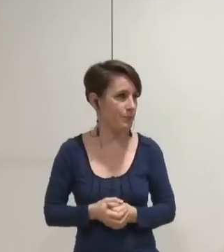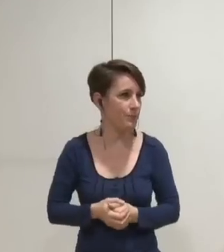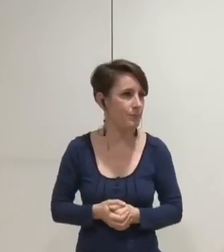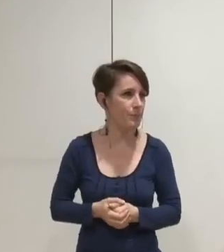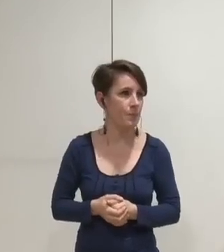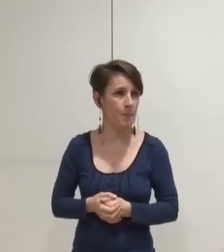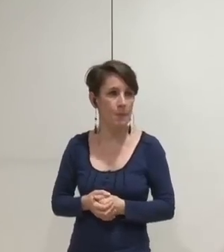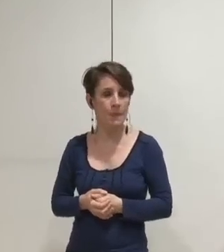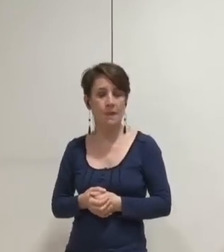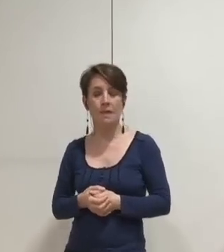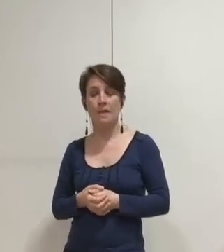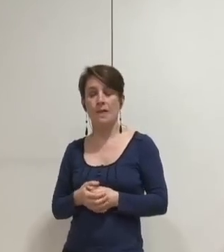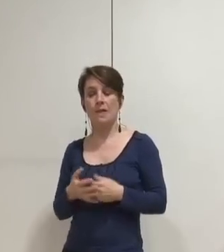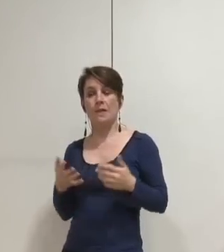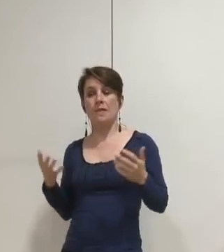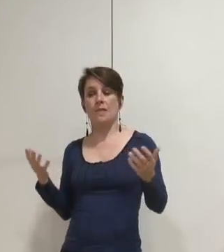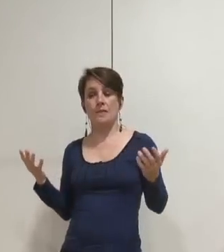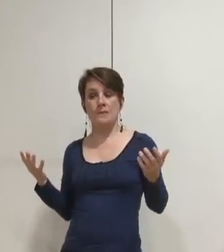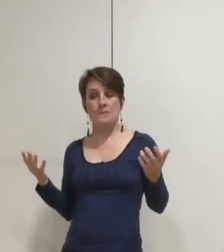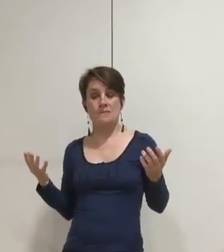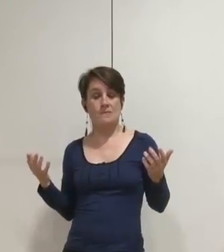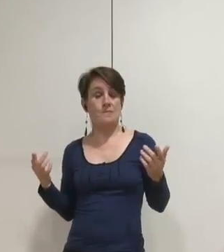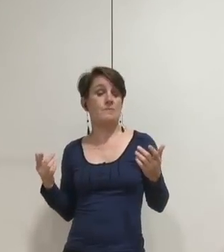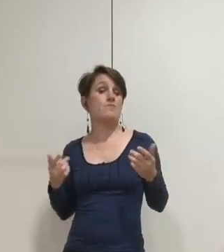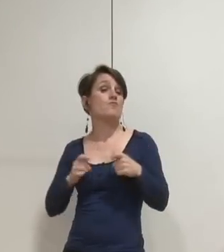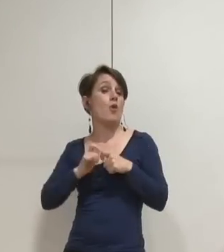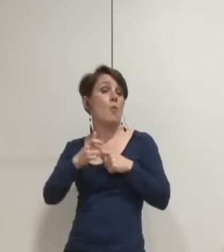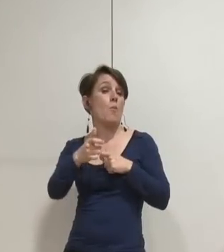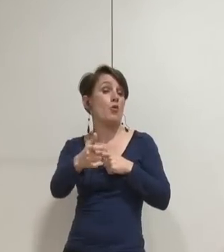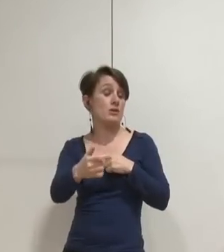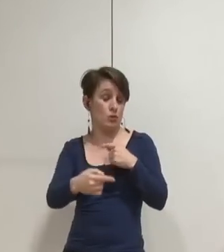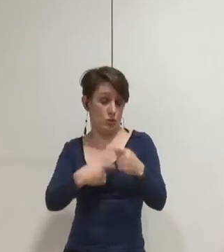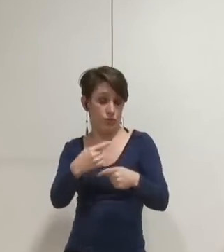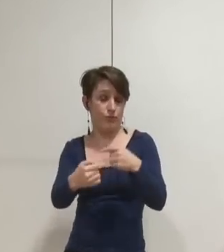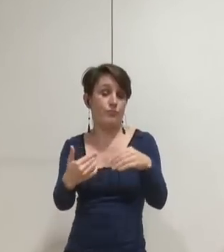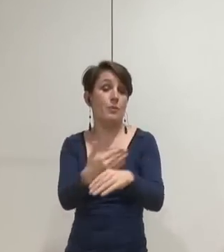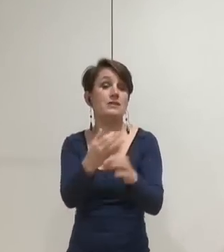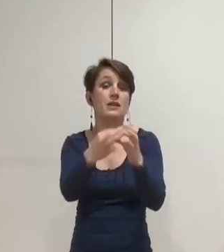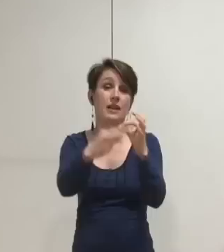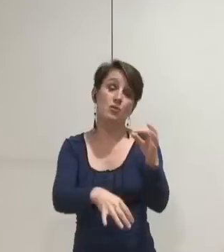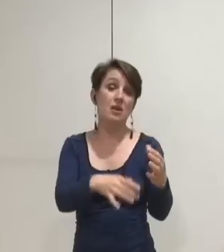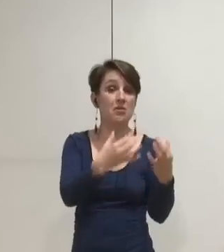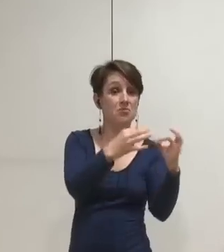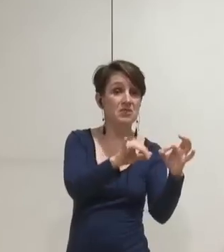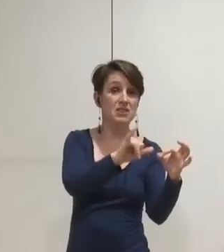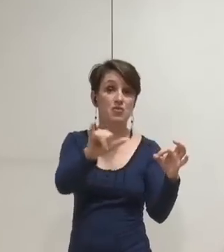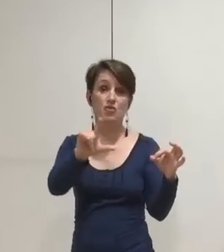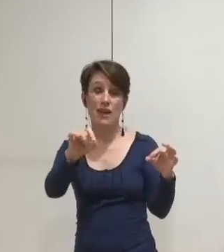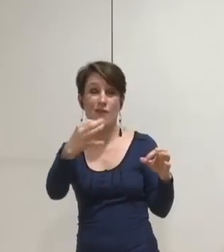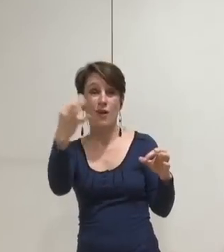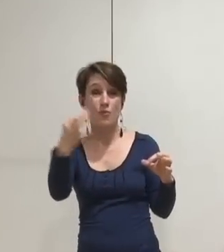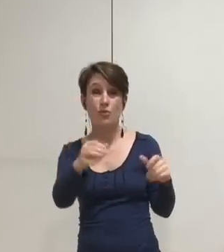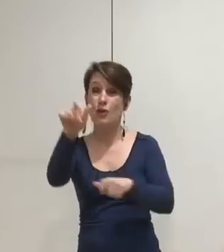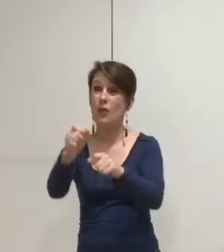à l'issue de ces procédures seulement moins de 20 % entre 10 et 20 % de ceux qui demandent